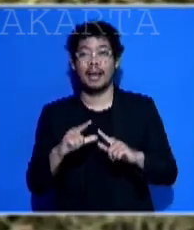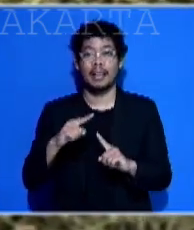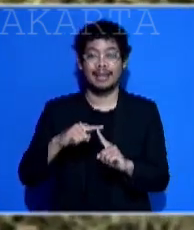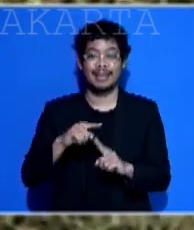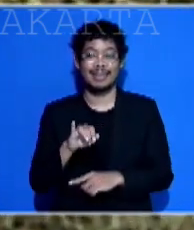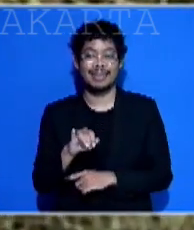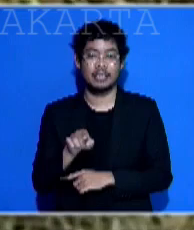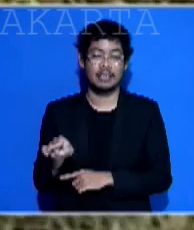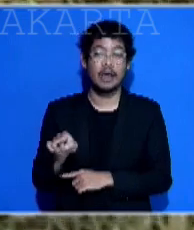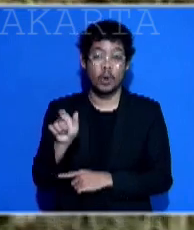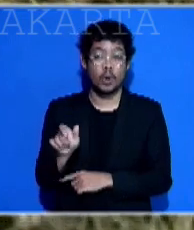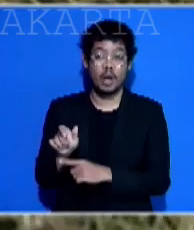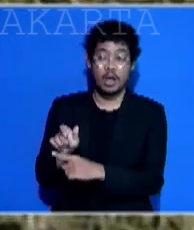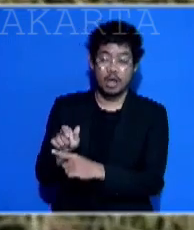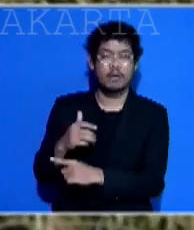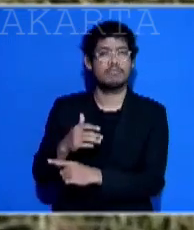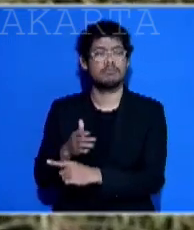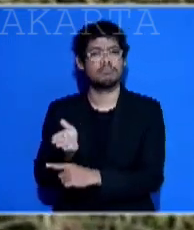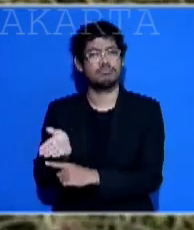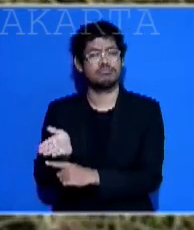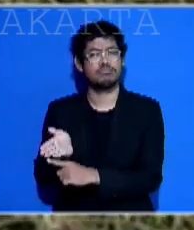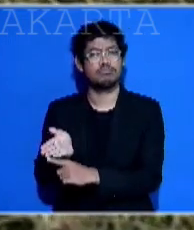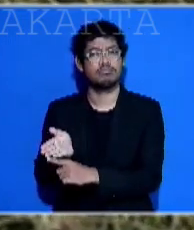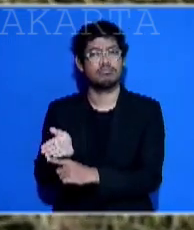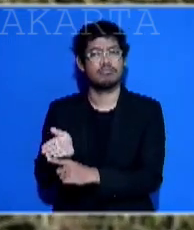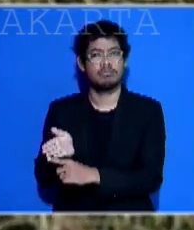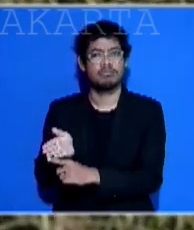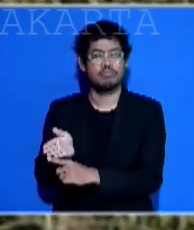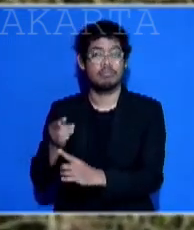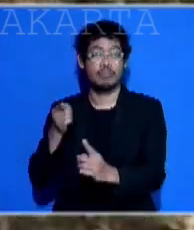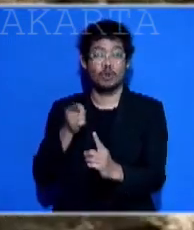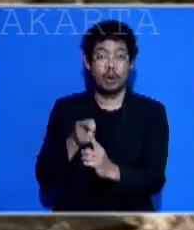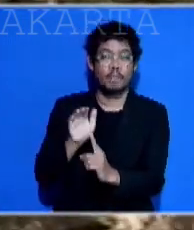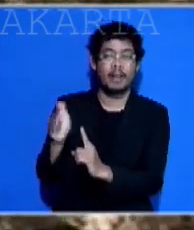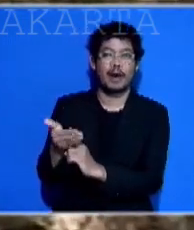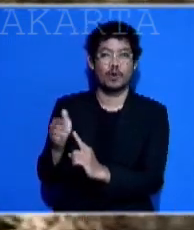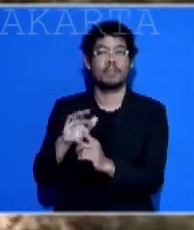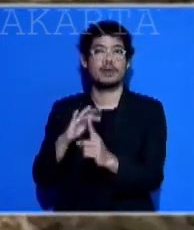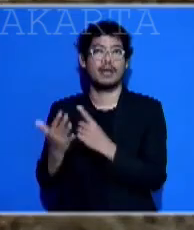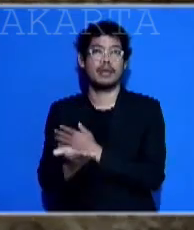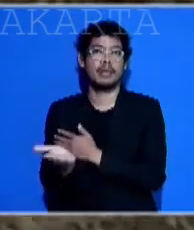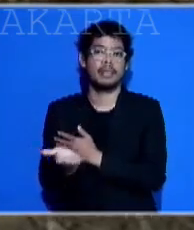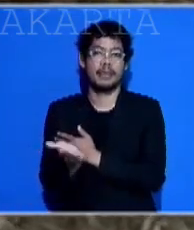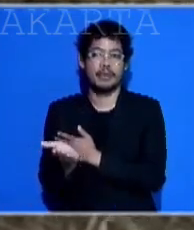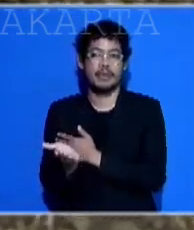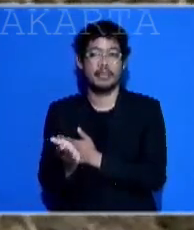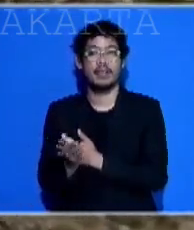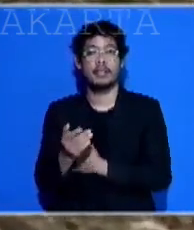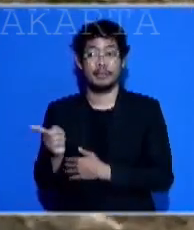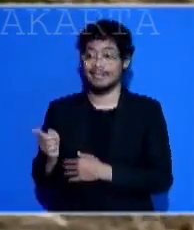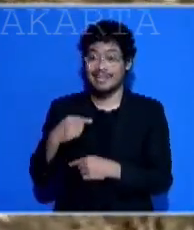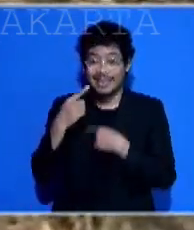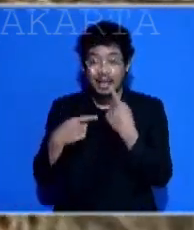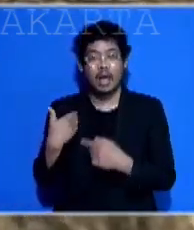niki mboten ganggu. Nggih. Wong riki saguh ngamanke masyarakat iki. Kajawi wontenipun mitos utawi legenda kala